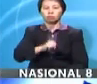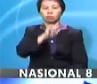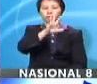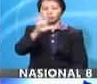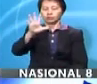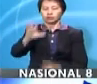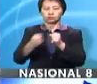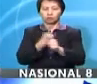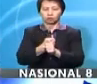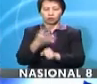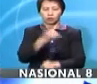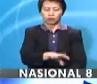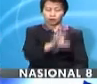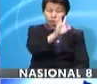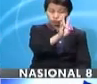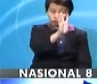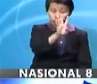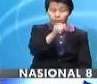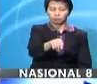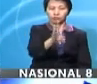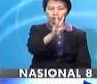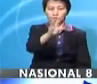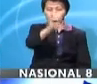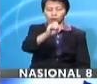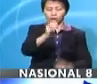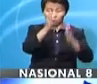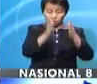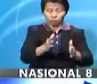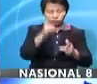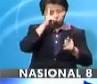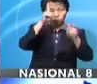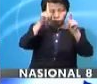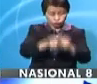tahun. Sementara 74.6% pencarum pula